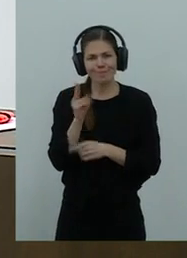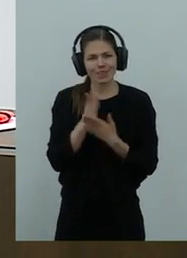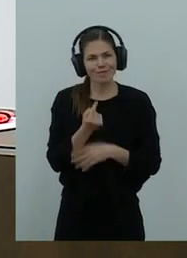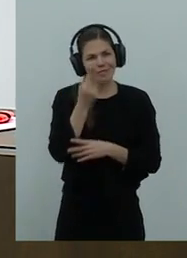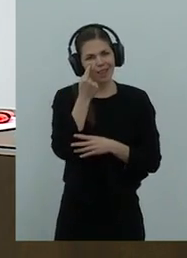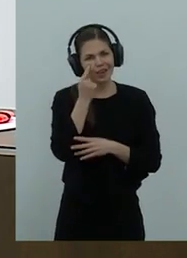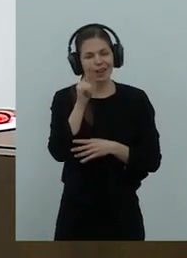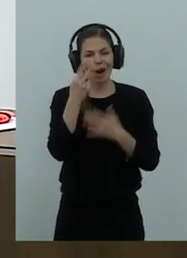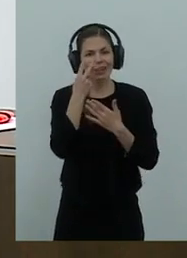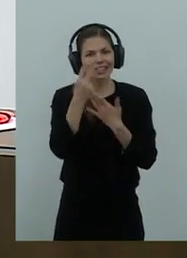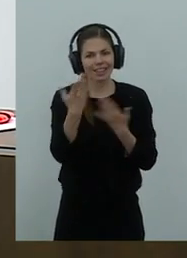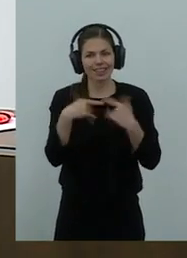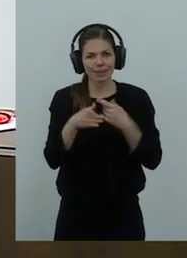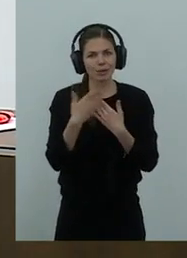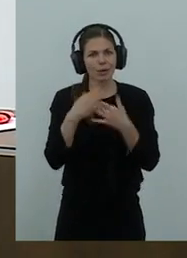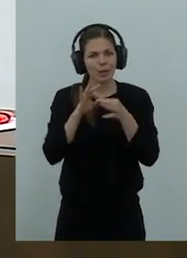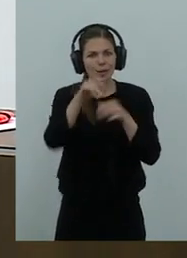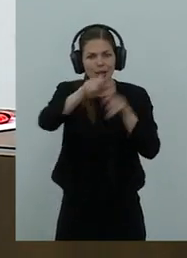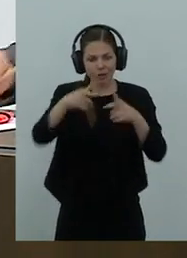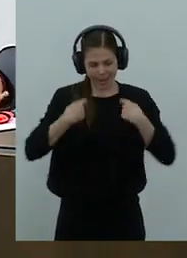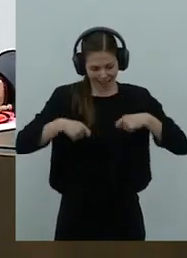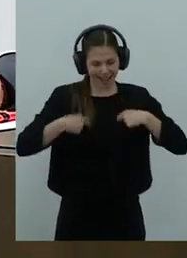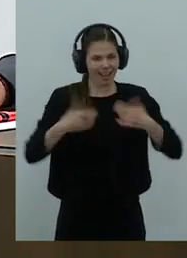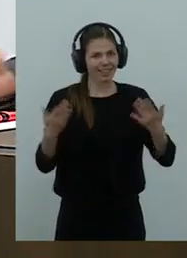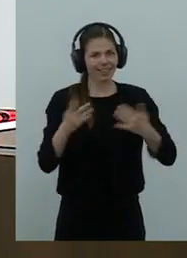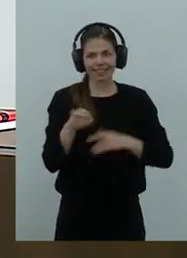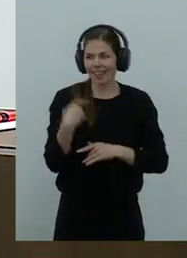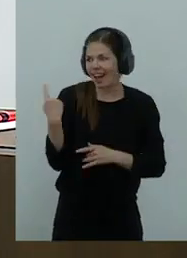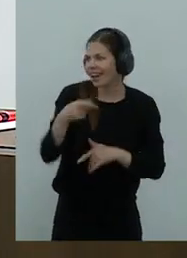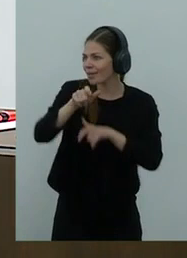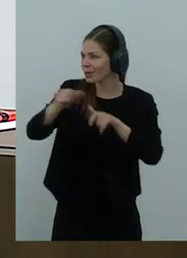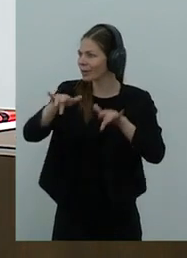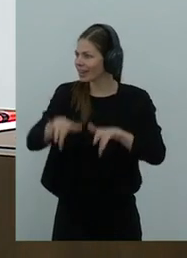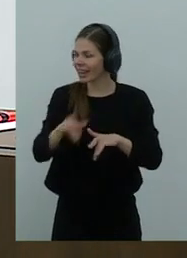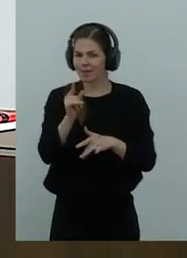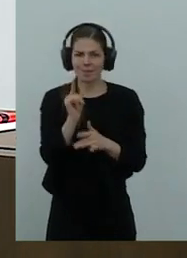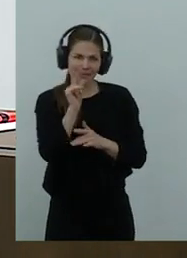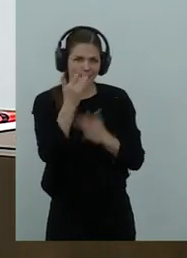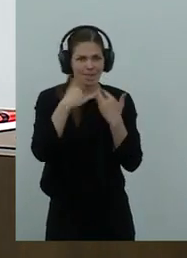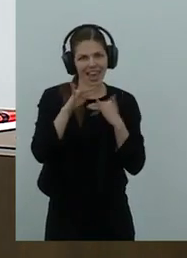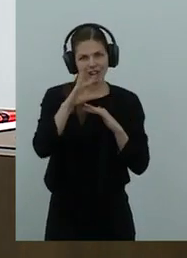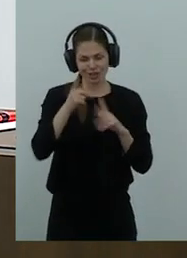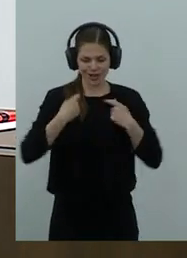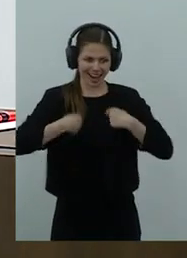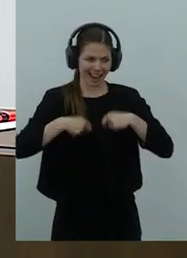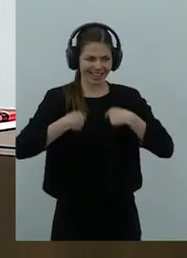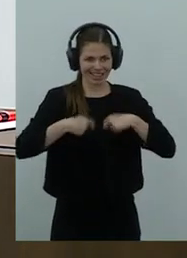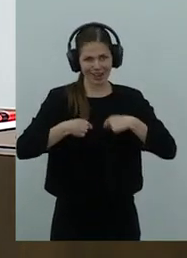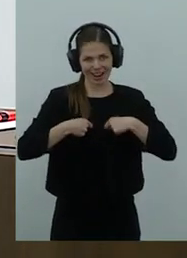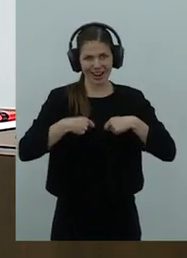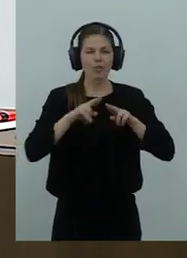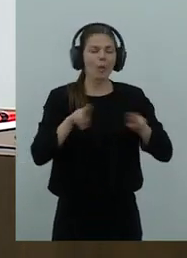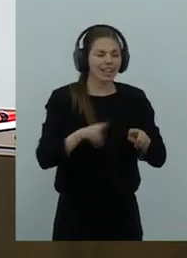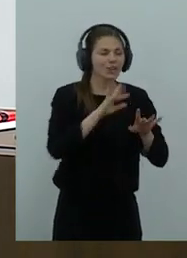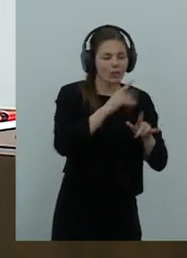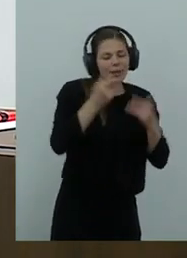am Erscheinungsbild. Wir alle in diesem Raum sind ein bisschen schöner gekleidet als vielleicht sonst. Die